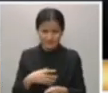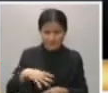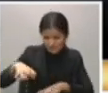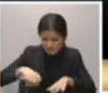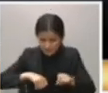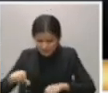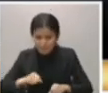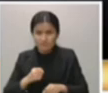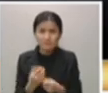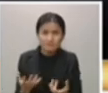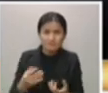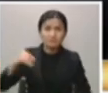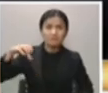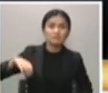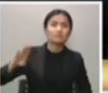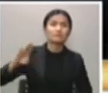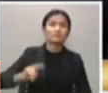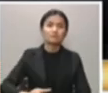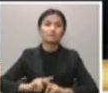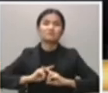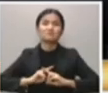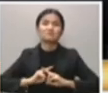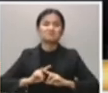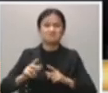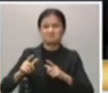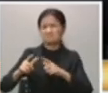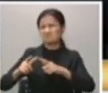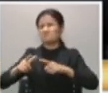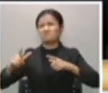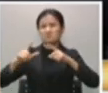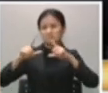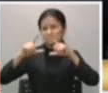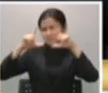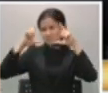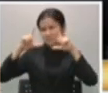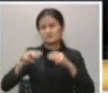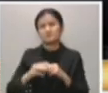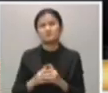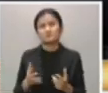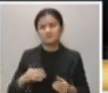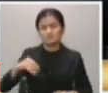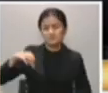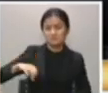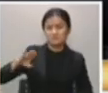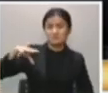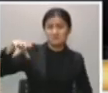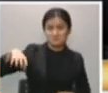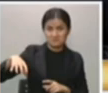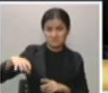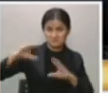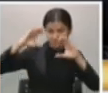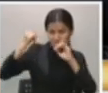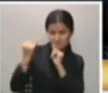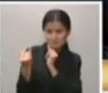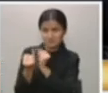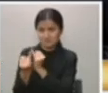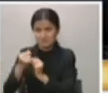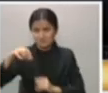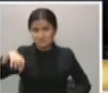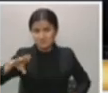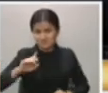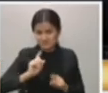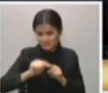ทเอกชนขนาดใหญ่ที่มีส่วนได้ส่วนเสียและใกล้ชิดกับรัฐบาลได้ประโยชน์กันทั่วหน้